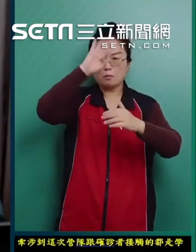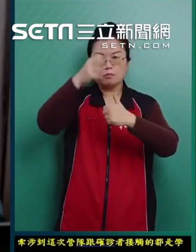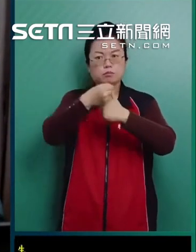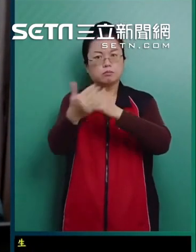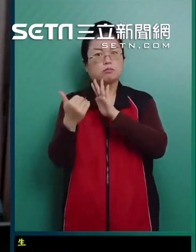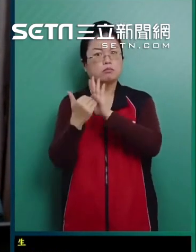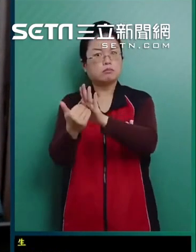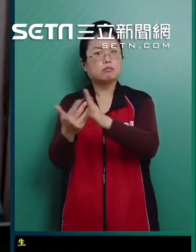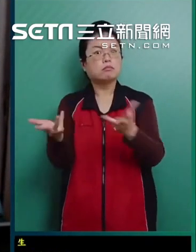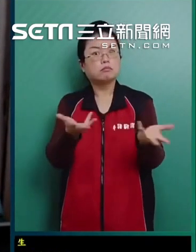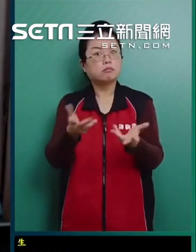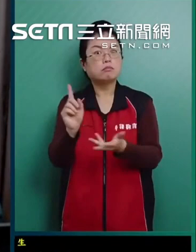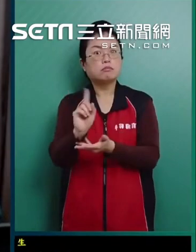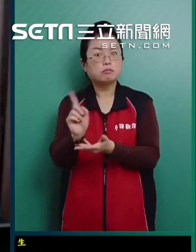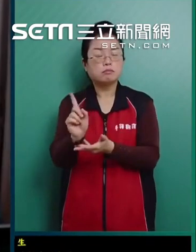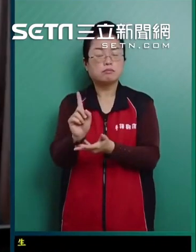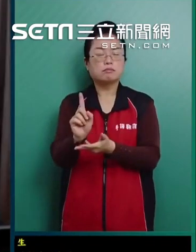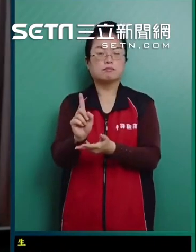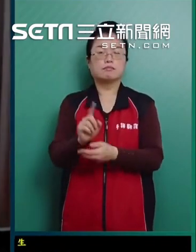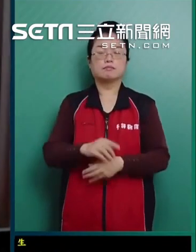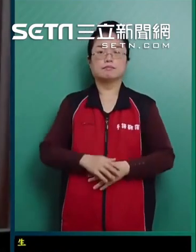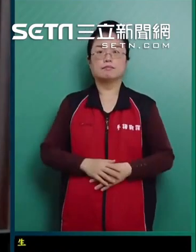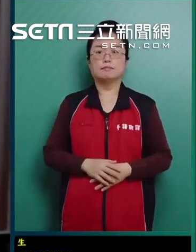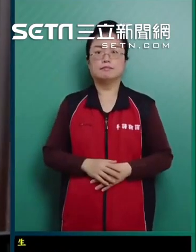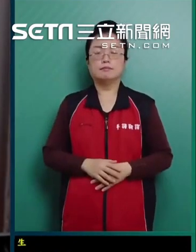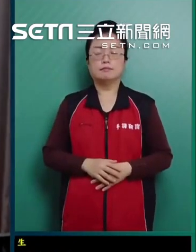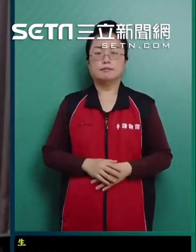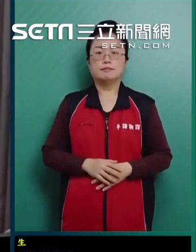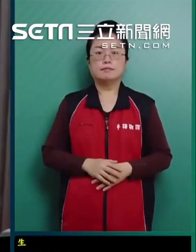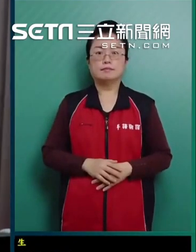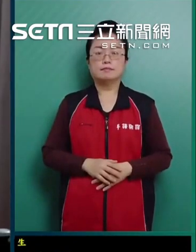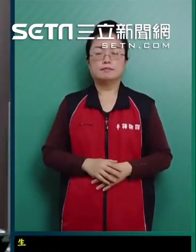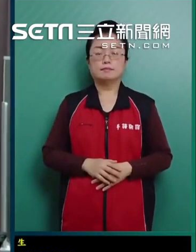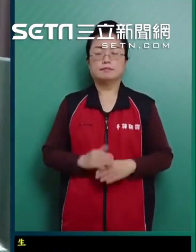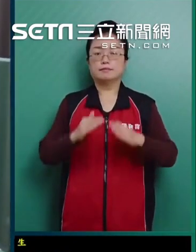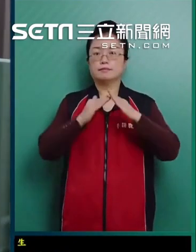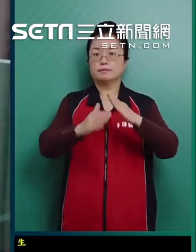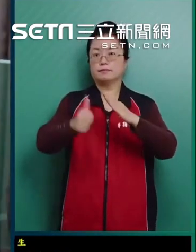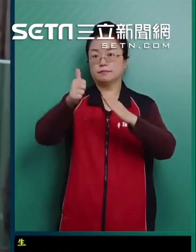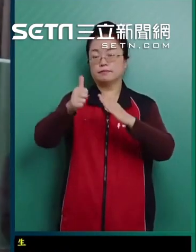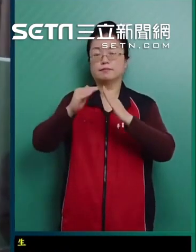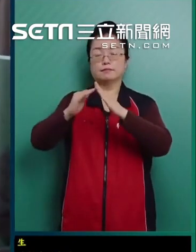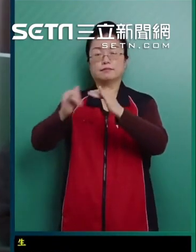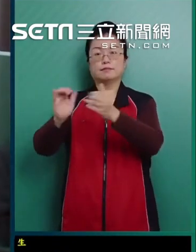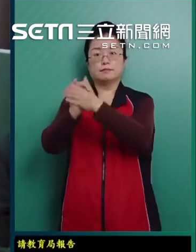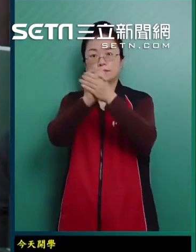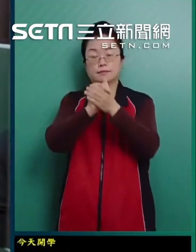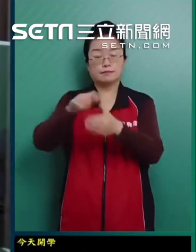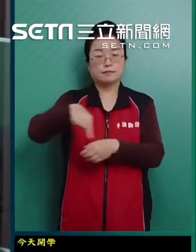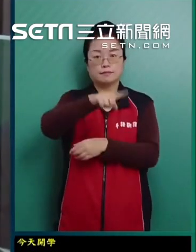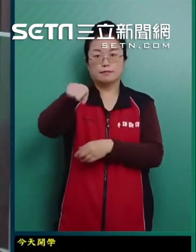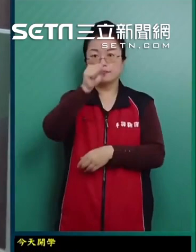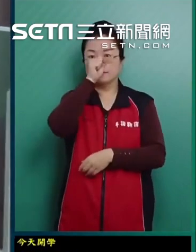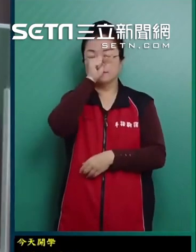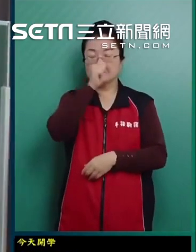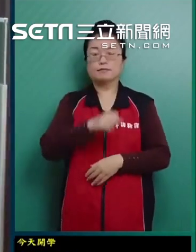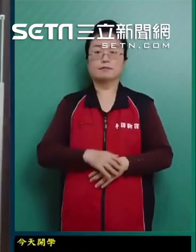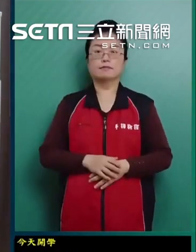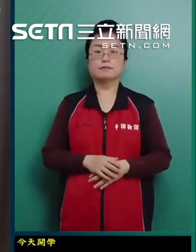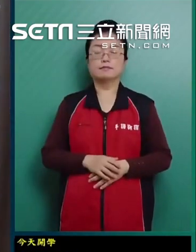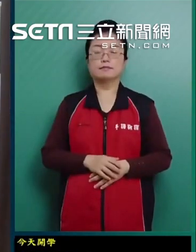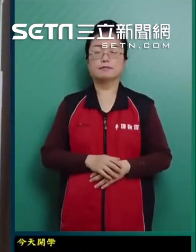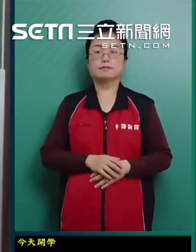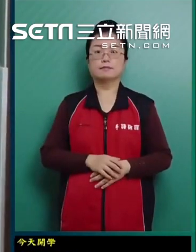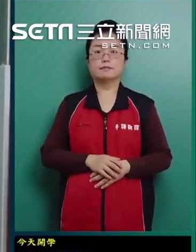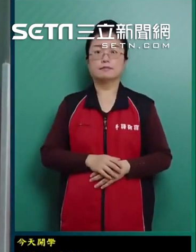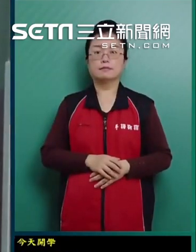为，来跟各位做一个报告，请郑局长。 是，市长还有各位市民朋友，大家好。那延续刚刚我们